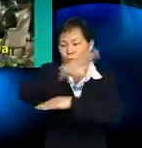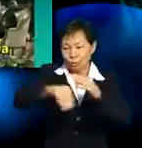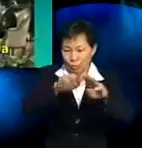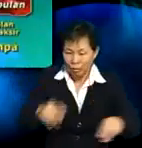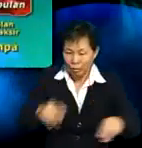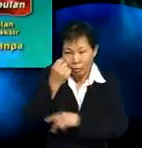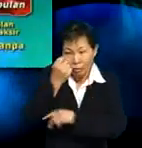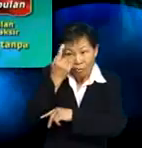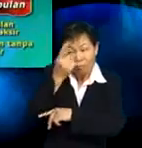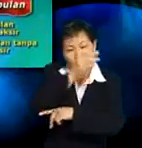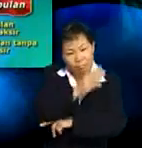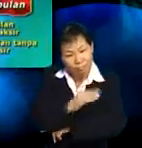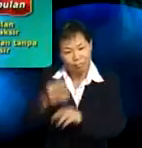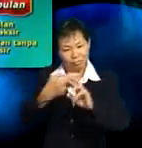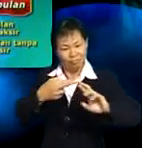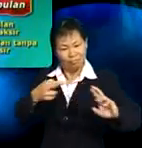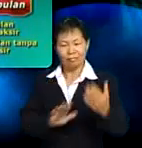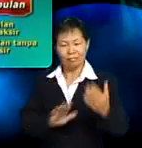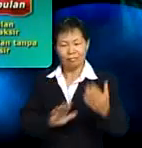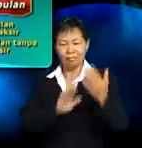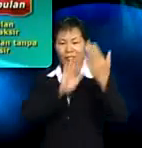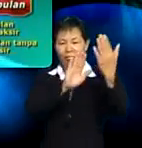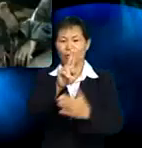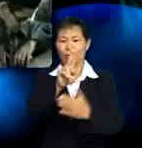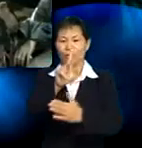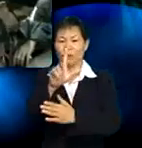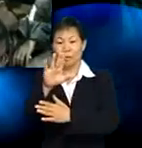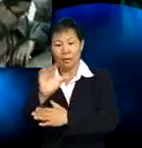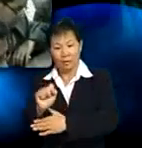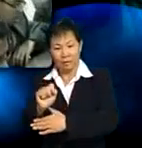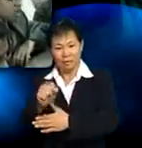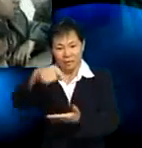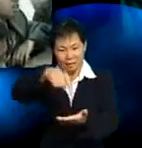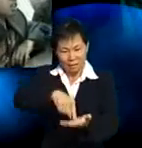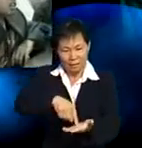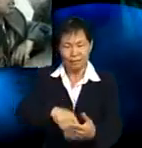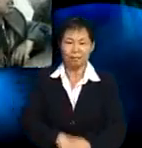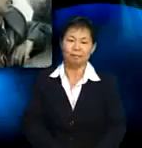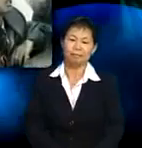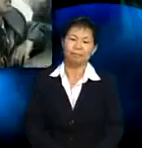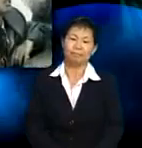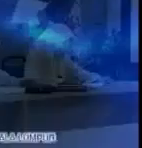pelajar paham dan bersedia menghadapi urbs ini